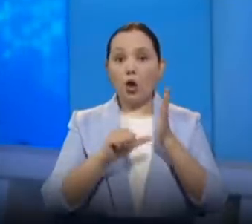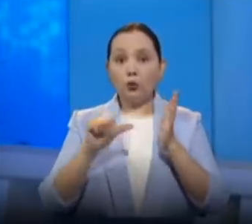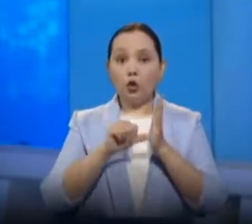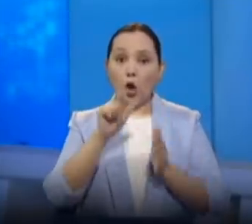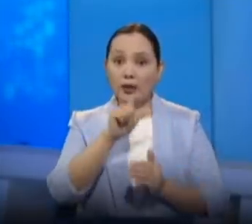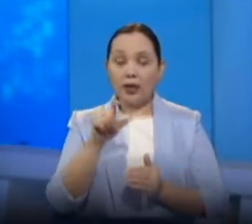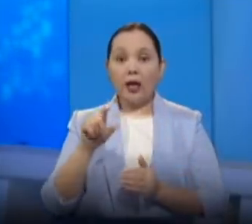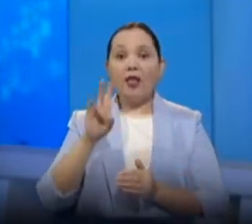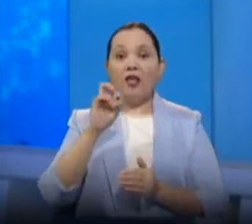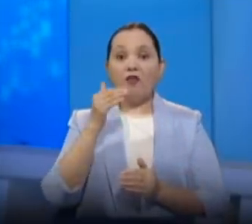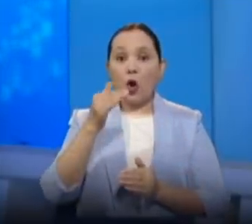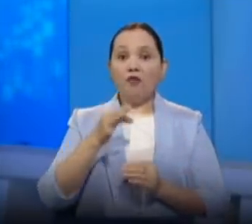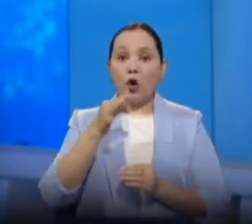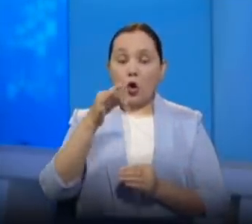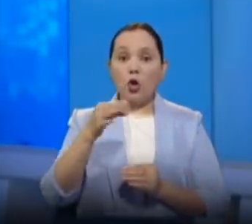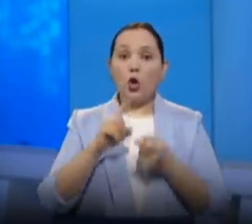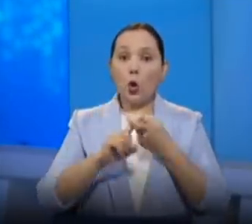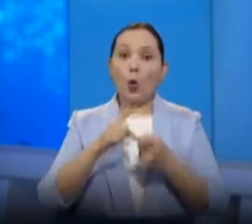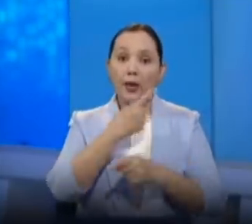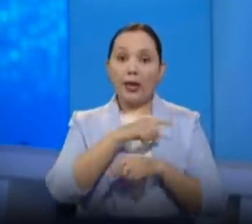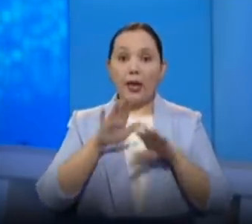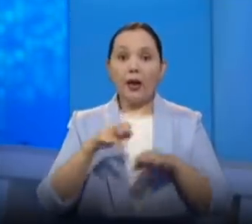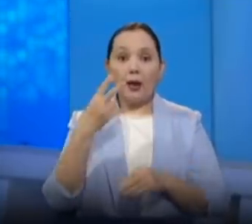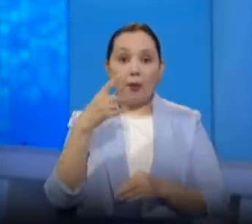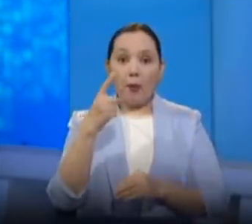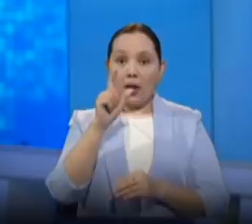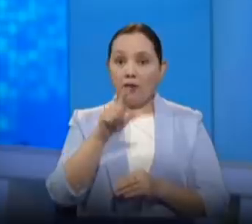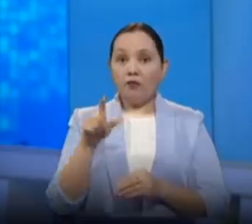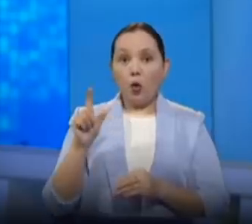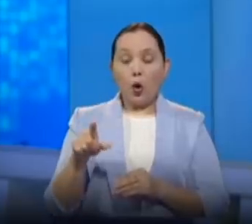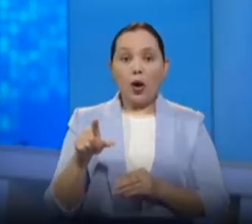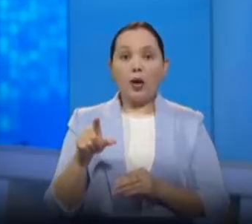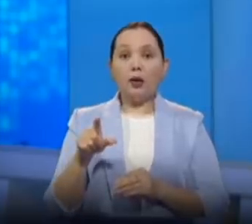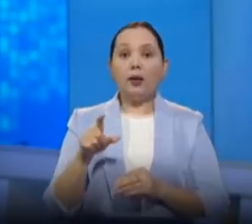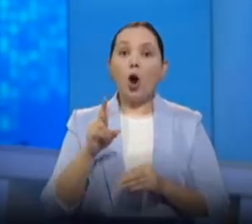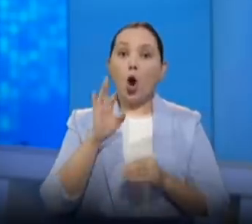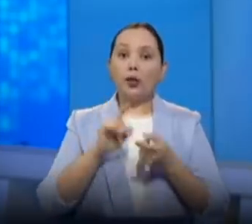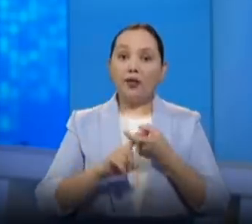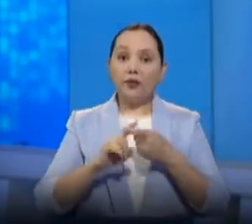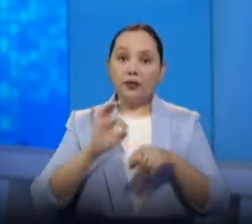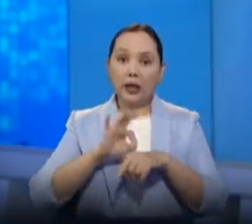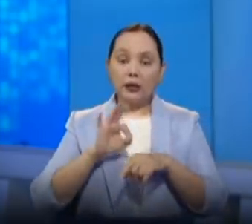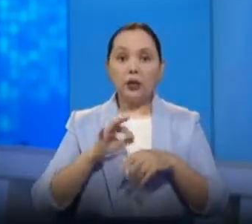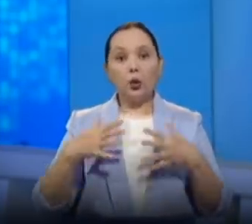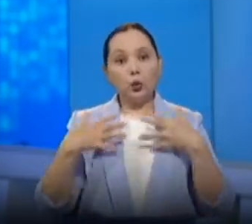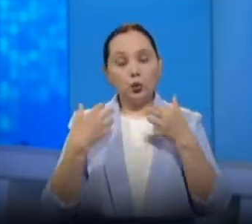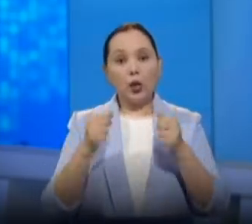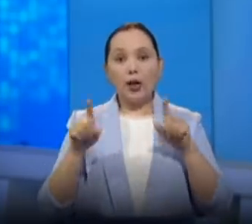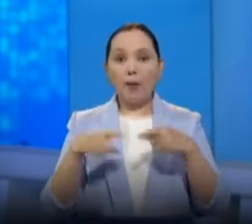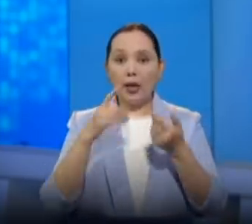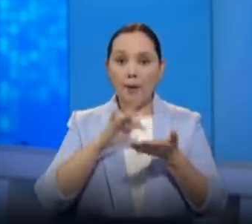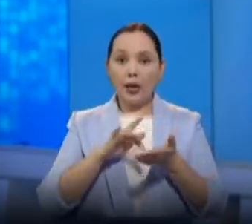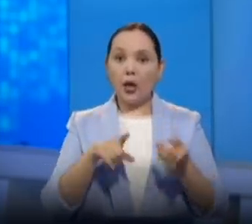nafar, Navoiy viloyat yuqumli kasallar shifoxonasidan 21 nafar fuqarolarimiz koronavirus kasalligidan tuzalib,